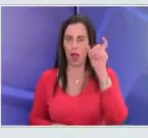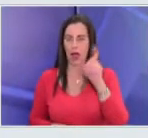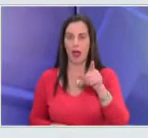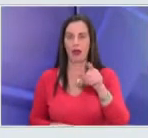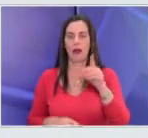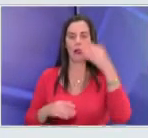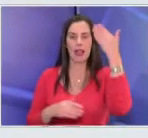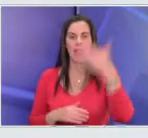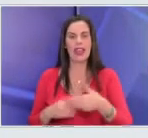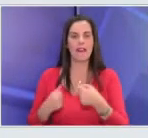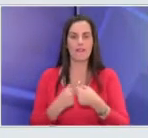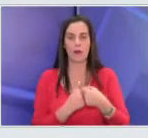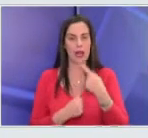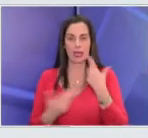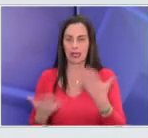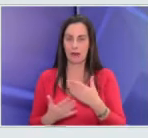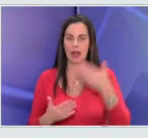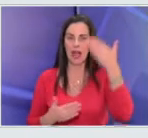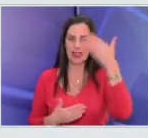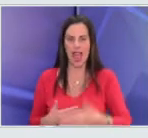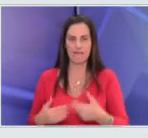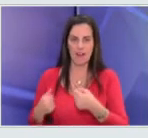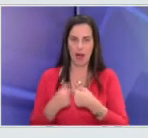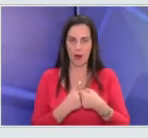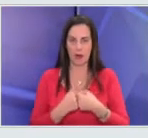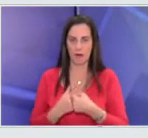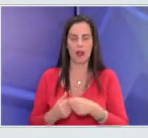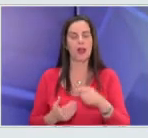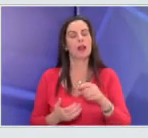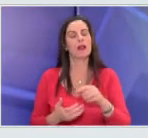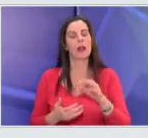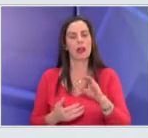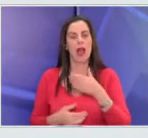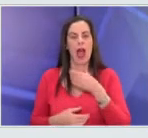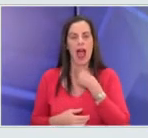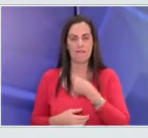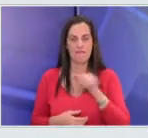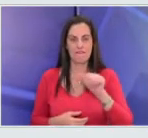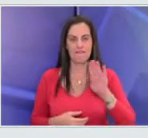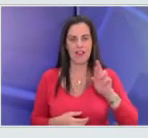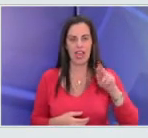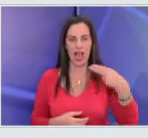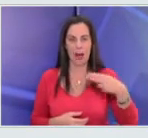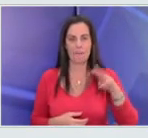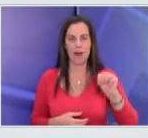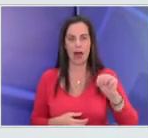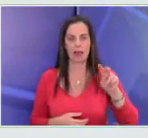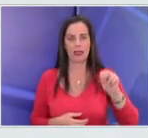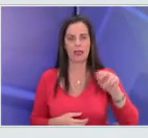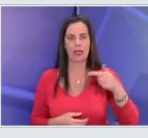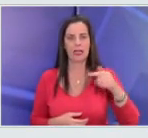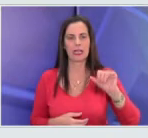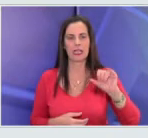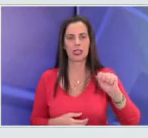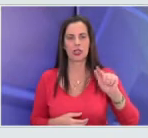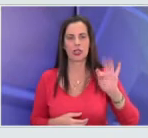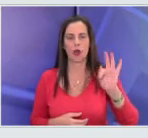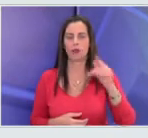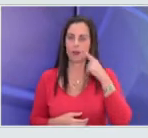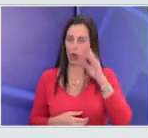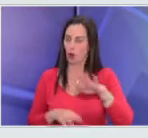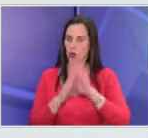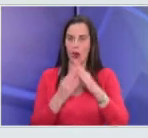מהימים, אנחנו לקחנו את יום שלישי כיום מודעות, שבו כל אחד מאיתנו מעלה פוסט על אברה,